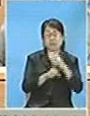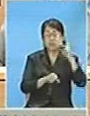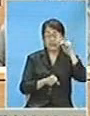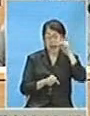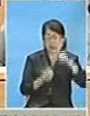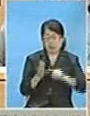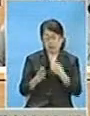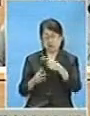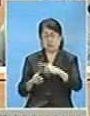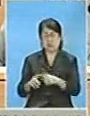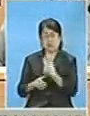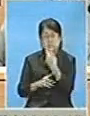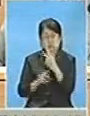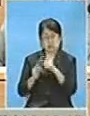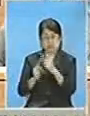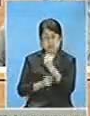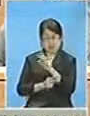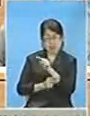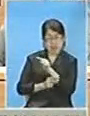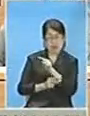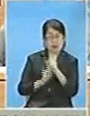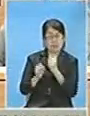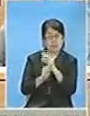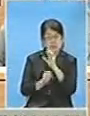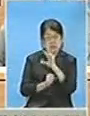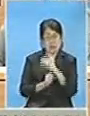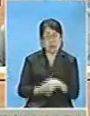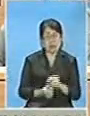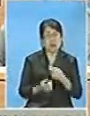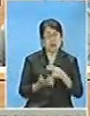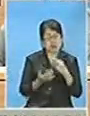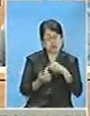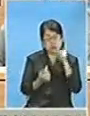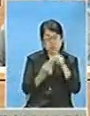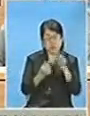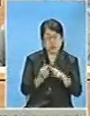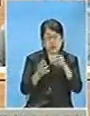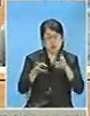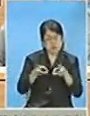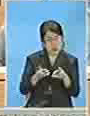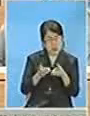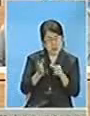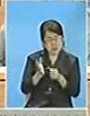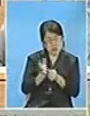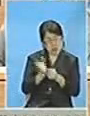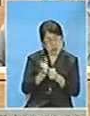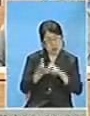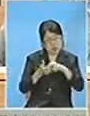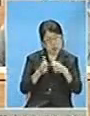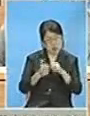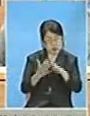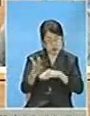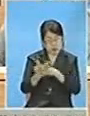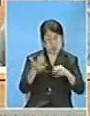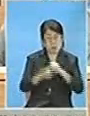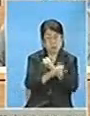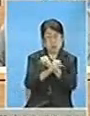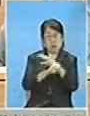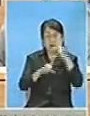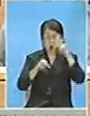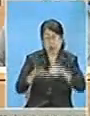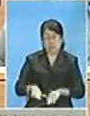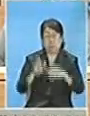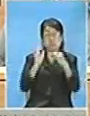พันธ์2555ถึงแนวทางในการดำเนินการป้องกันปัญหาน้ำท่วมที่เกิดขึ้นในกรุงเทพมหานครในนี้เป็นการรวบรวมทั้งห